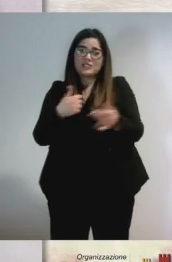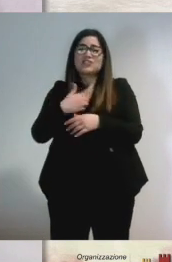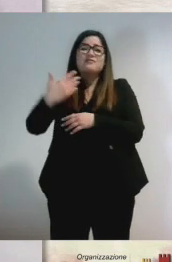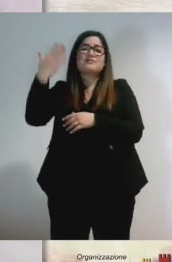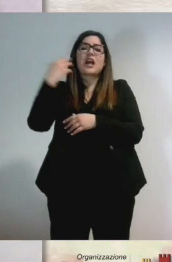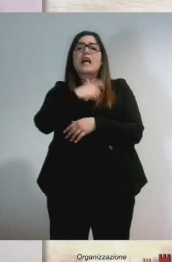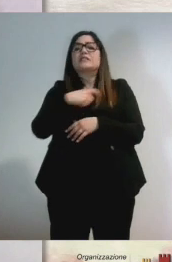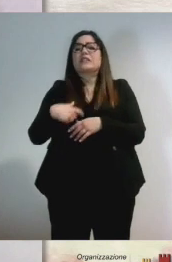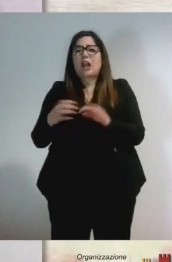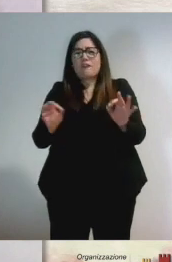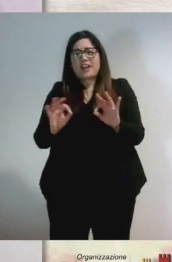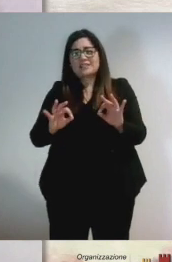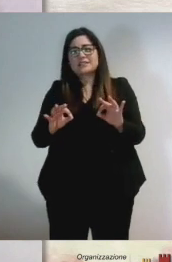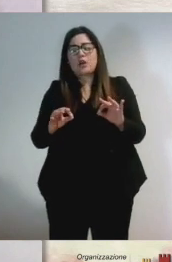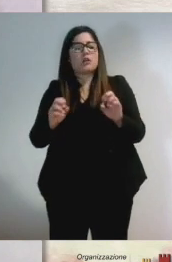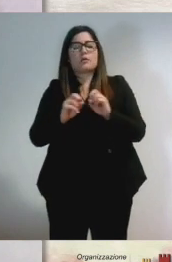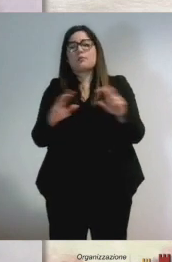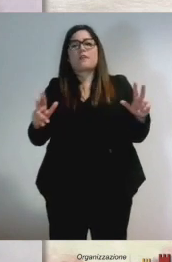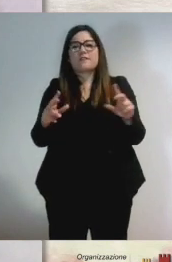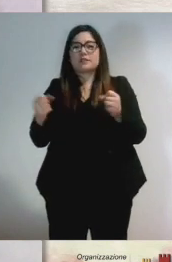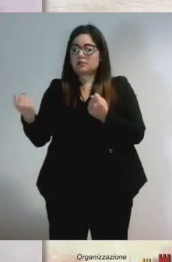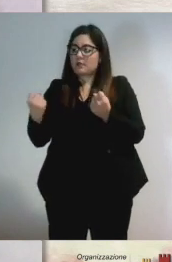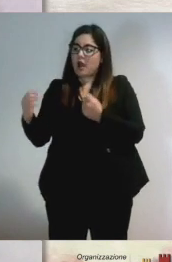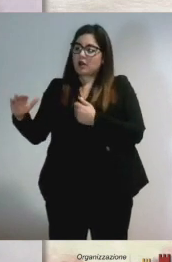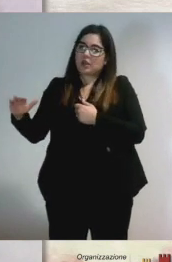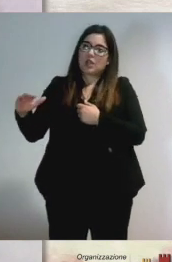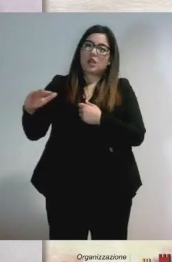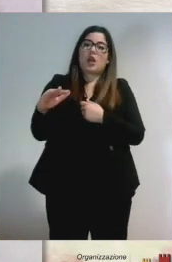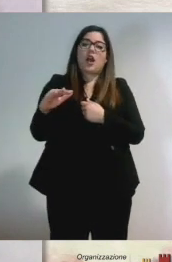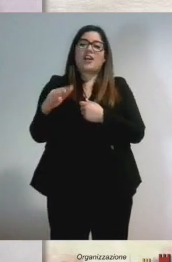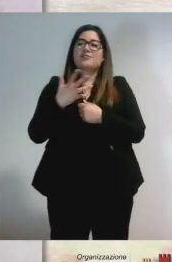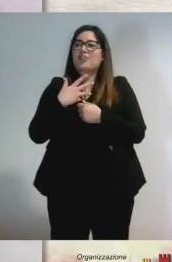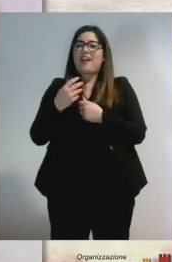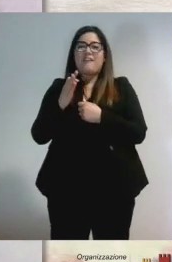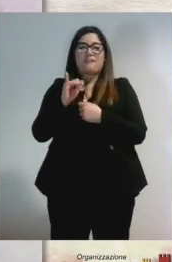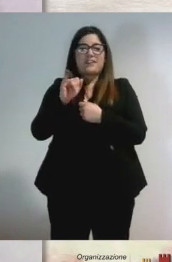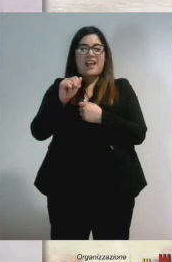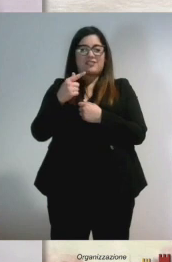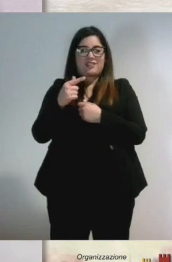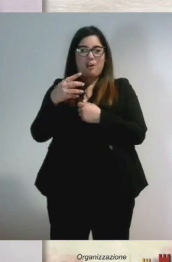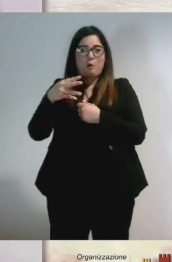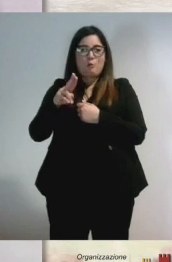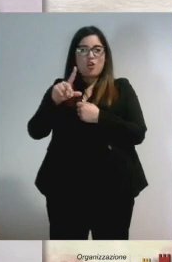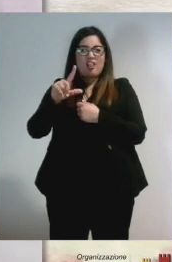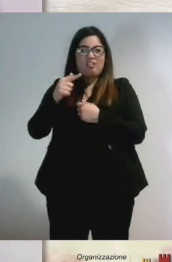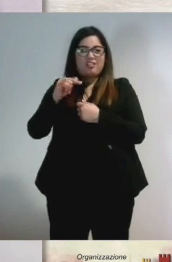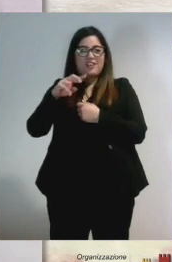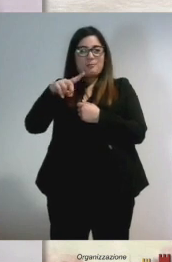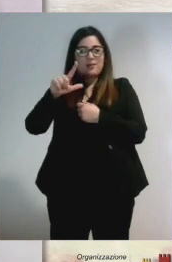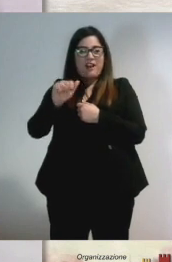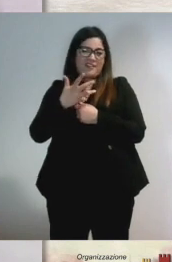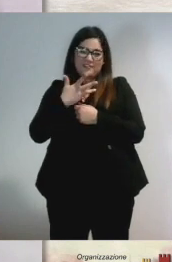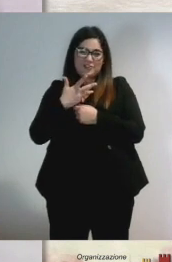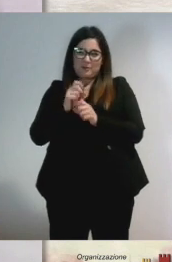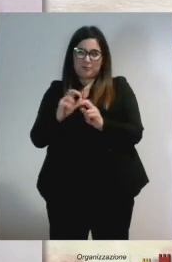si ferma una Multipla FIAT non le vedo più in giro Sono passati tanti anni sono 9 anni che faccio il sindaco